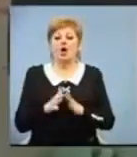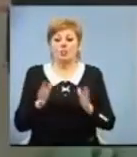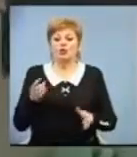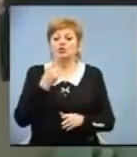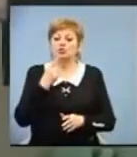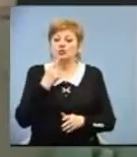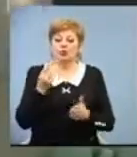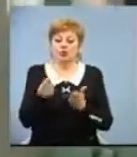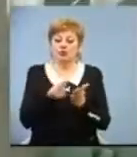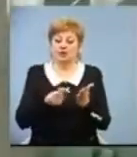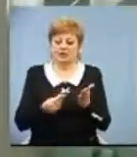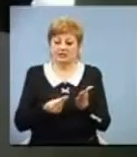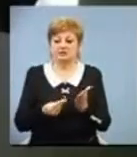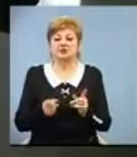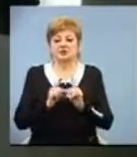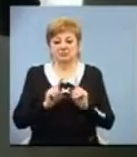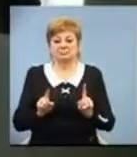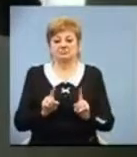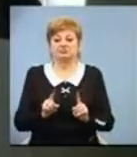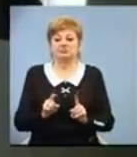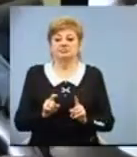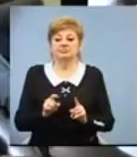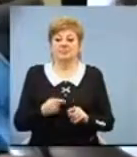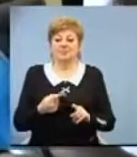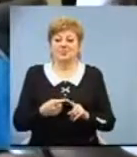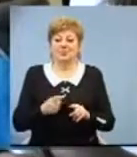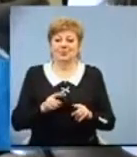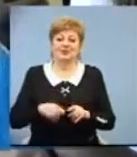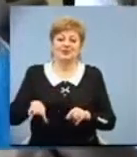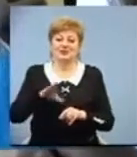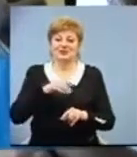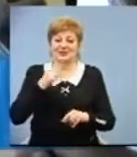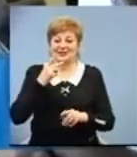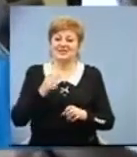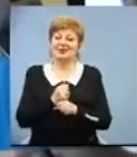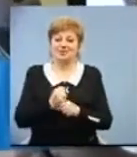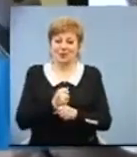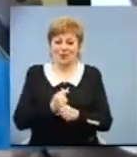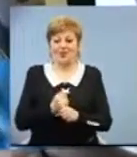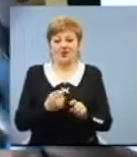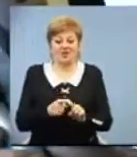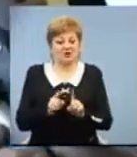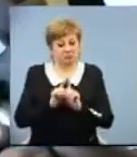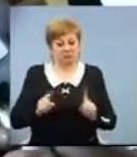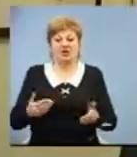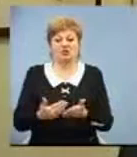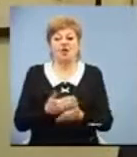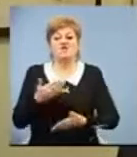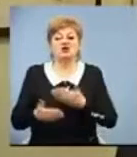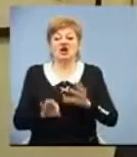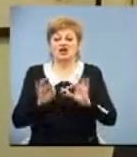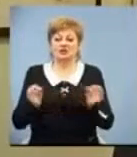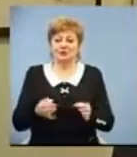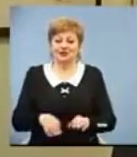яких виявили бажання написати власний оригінальний шедевр. Краски вже всі бачили, а кофе – це якийсь новий шаг в мистецтві.